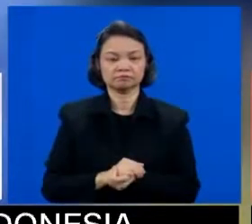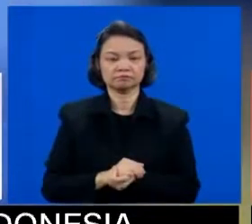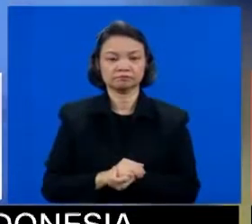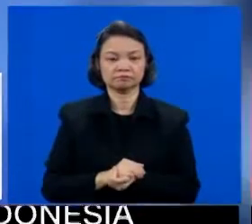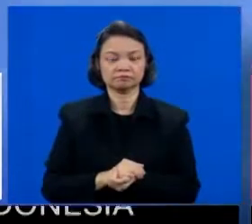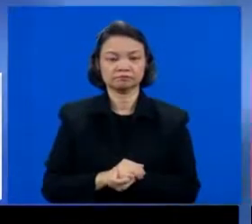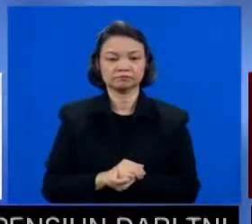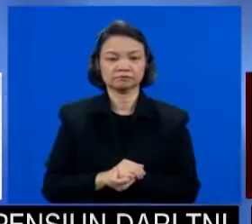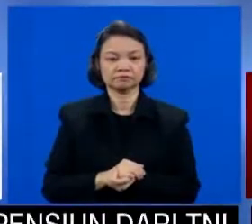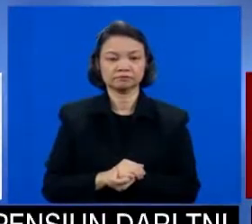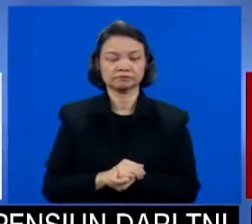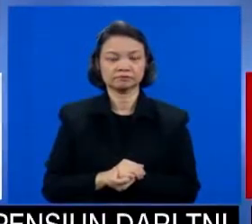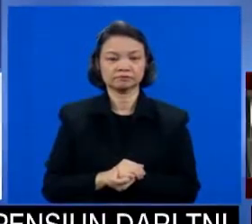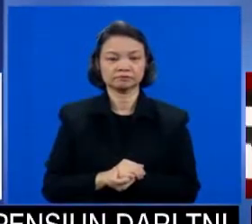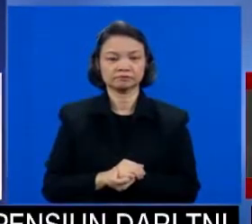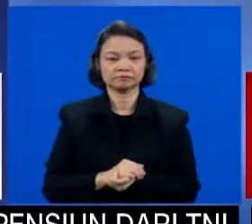Oh iya benar, dia mau pukul.